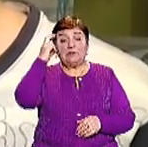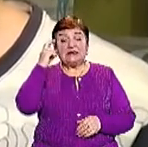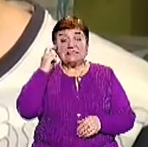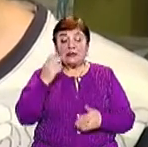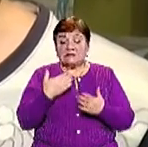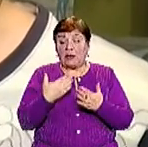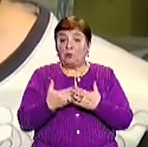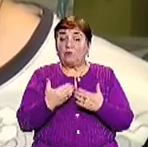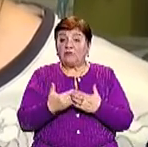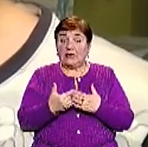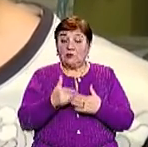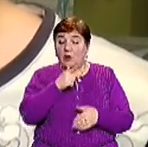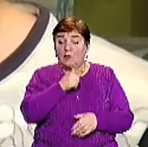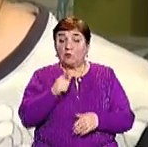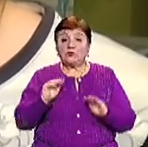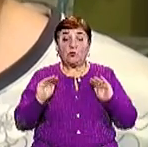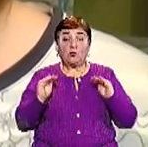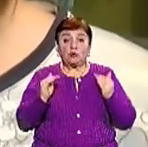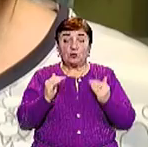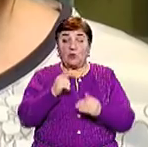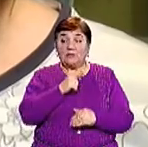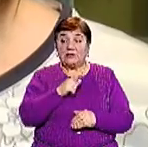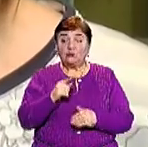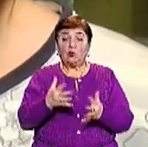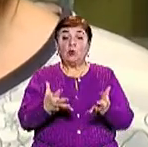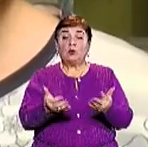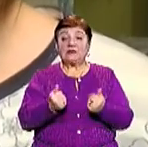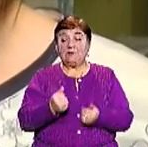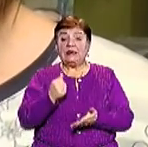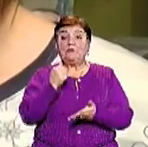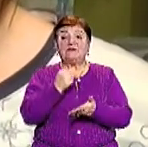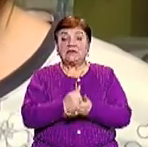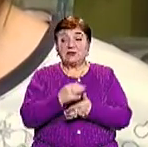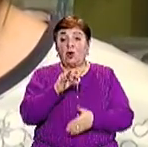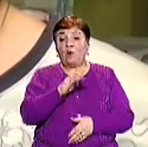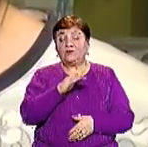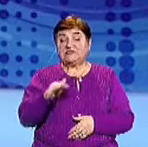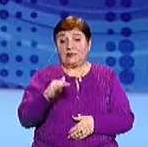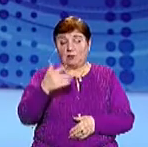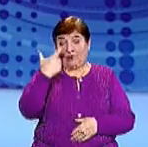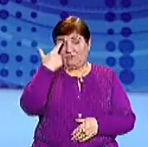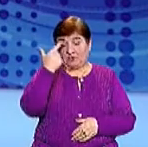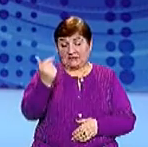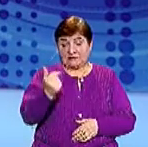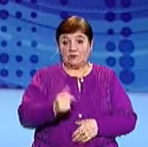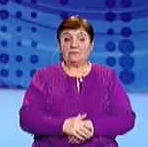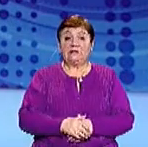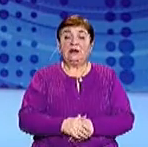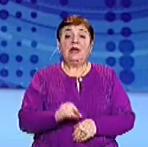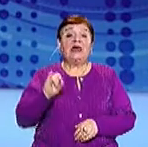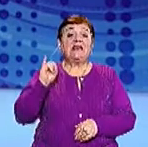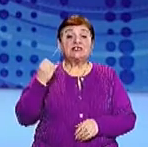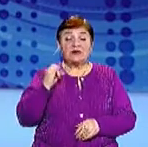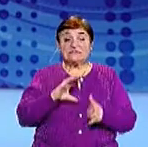буквально на протязі короткого періоду часу, що ми отримали офіційне підтвердження, офіційну інформацію від них. Іршавський